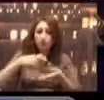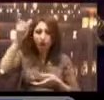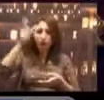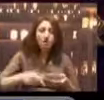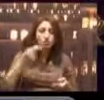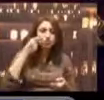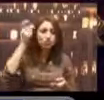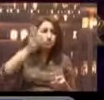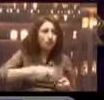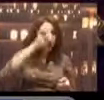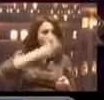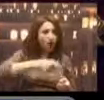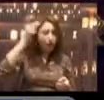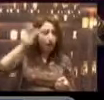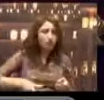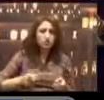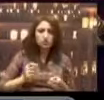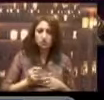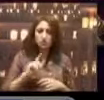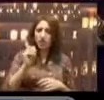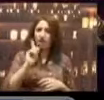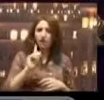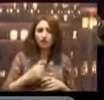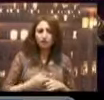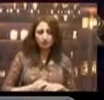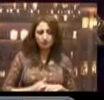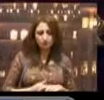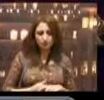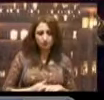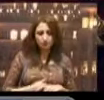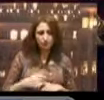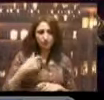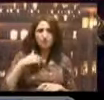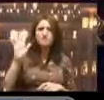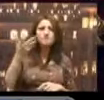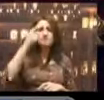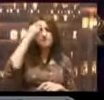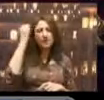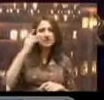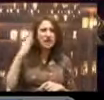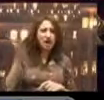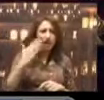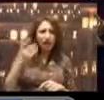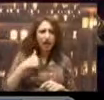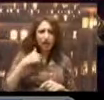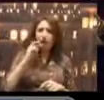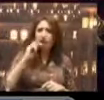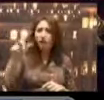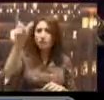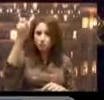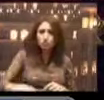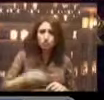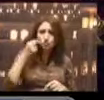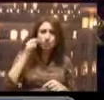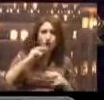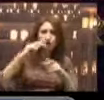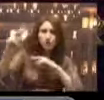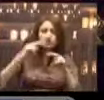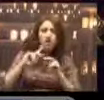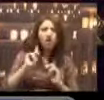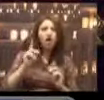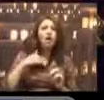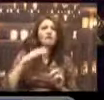خالص. يعني أنا ما بتع يعني في أي موقف يحصل لا أتعرض للشخص.